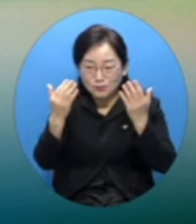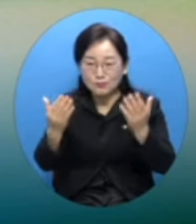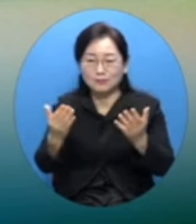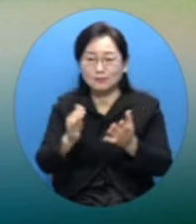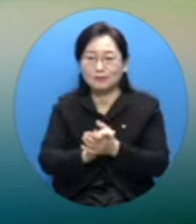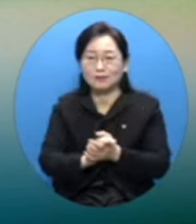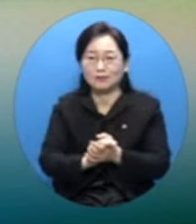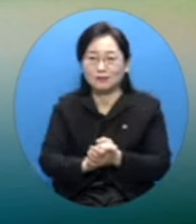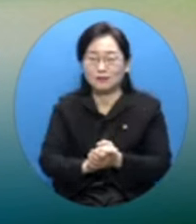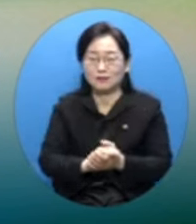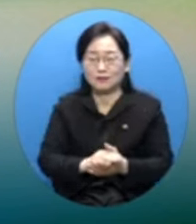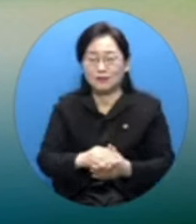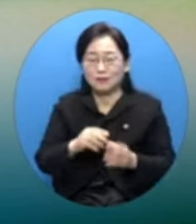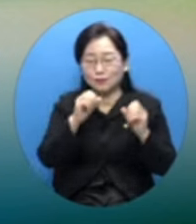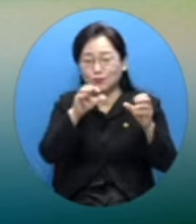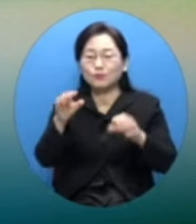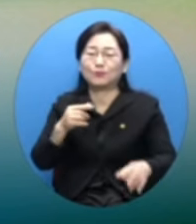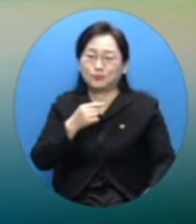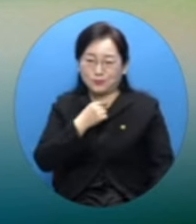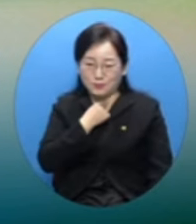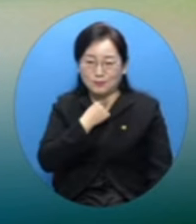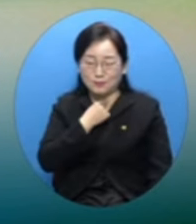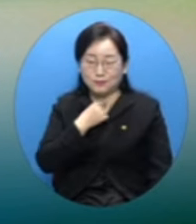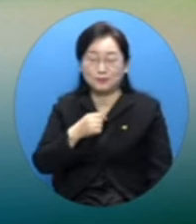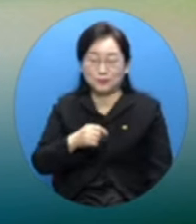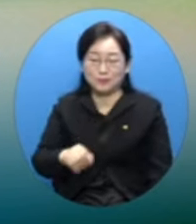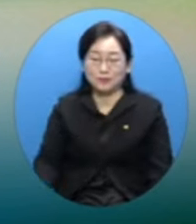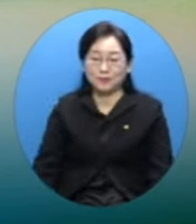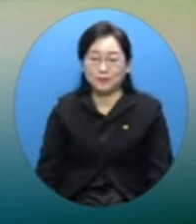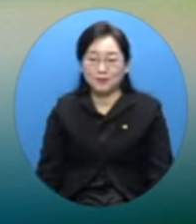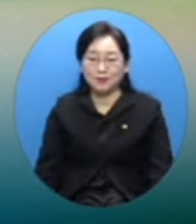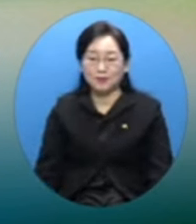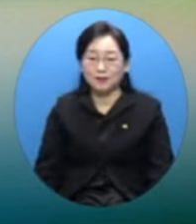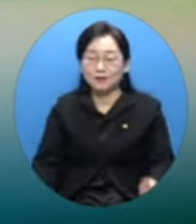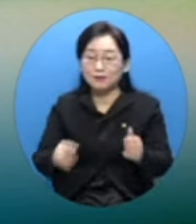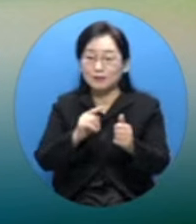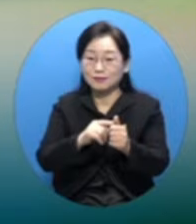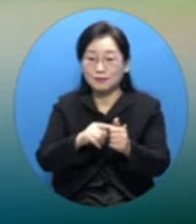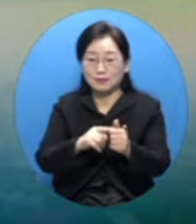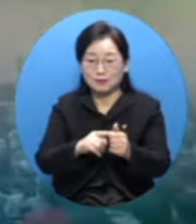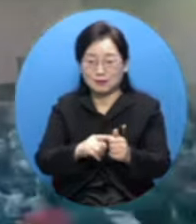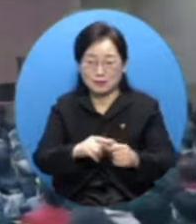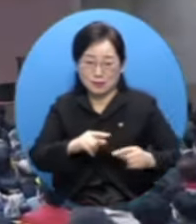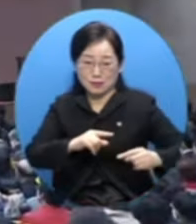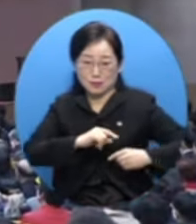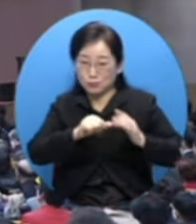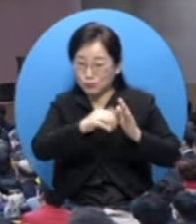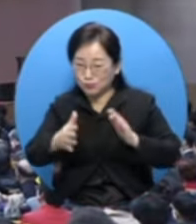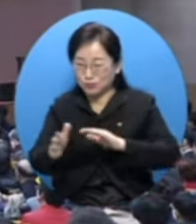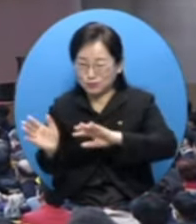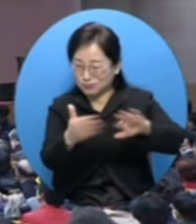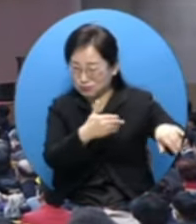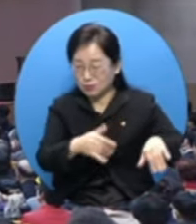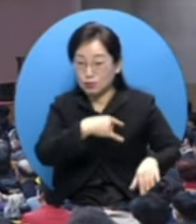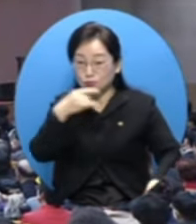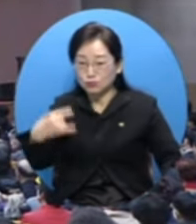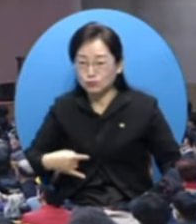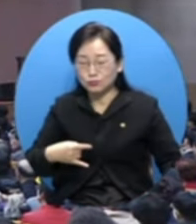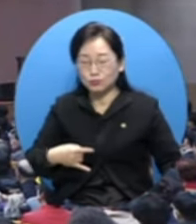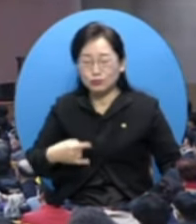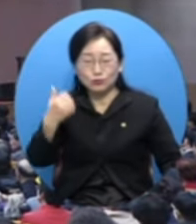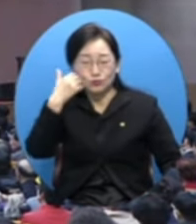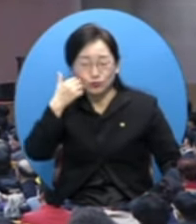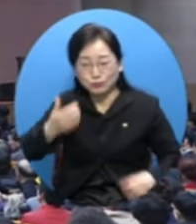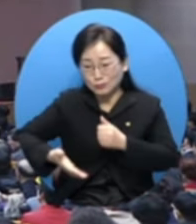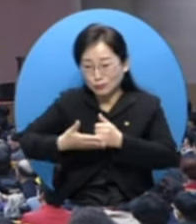전하는 선교사로 바치고자 합니다 선언했습니다. 이를 통해서 그는 화려한 명성을 지루하고 중국에 아무도 알아주지 않는 중국 시골에